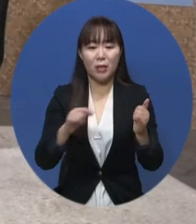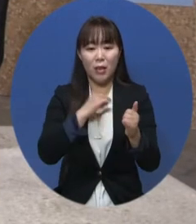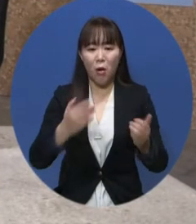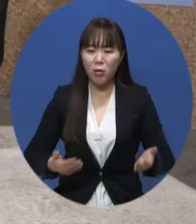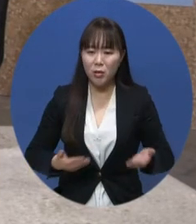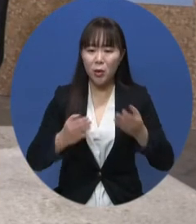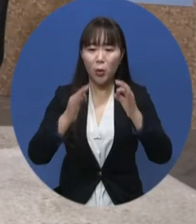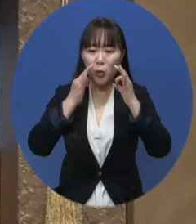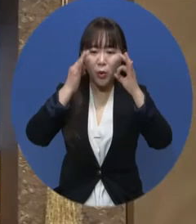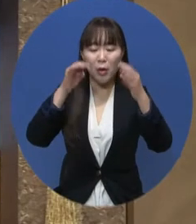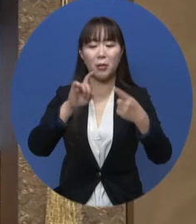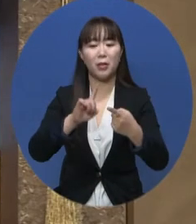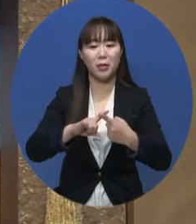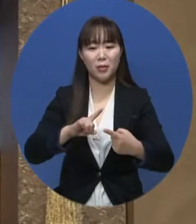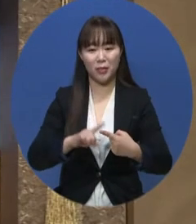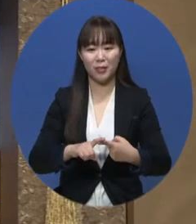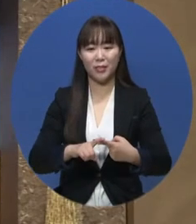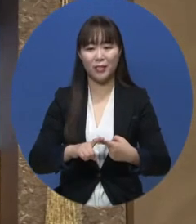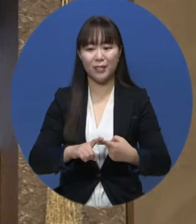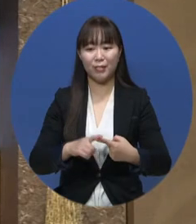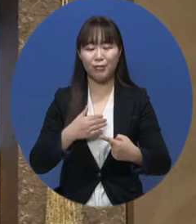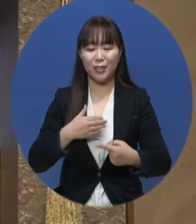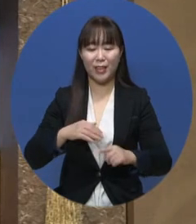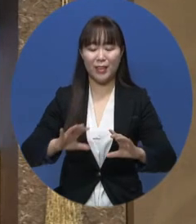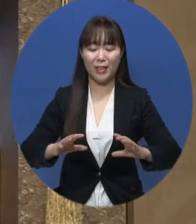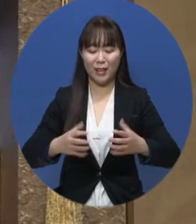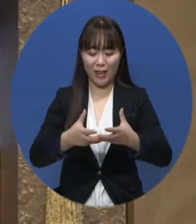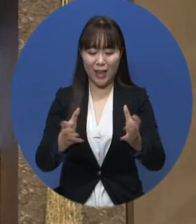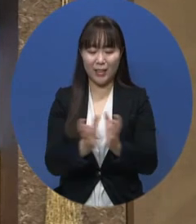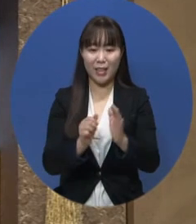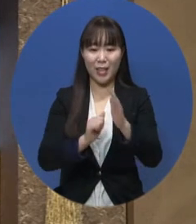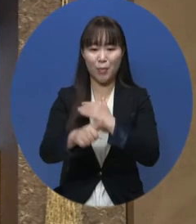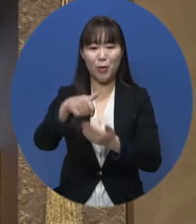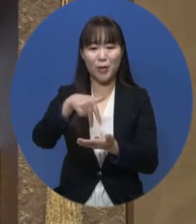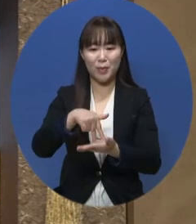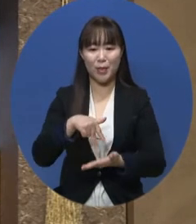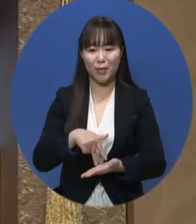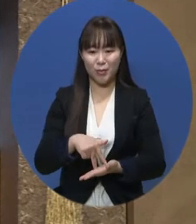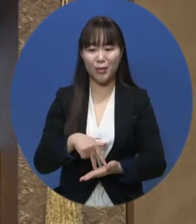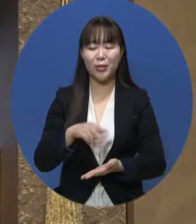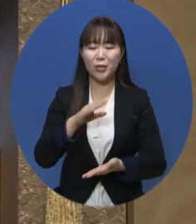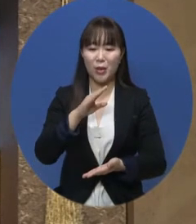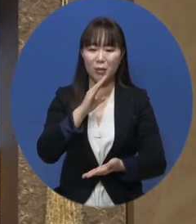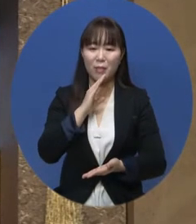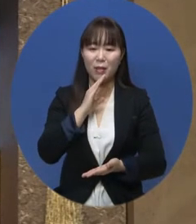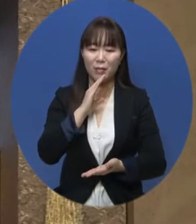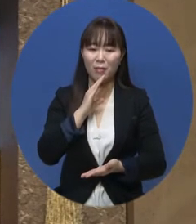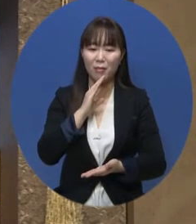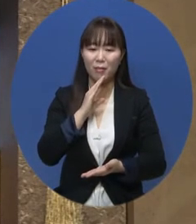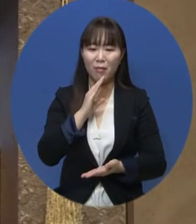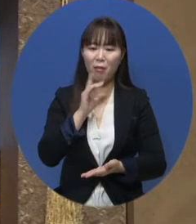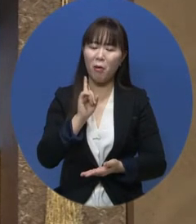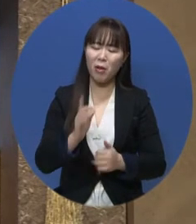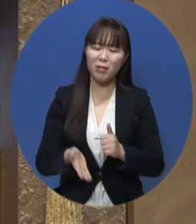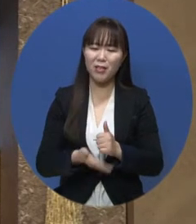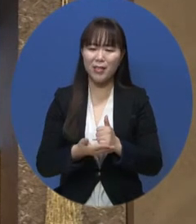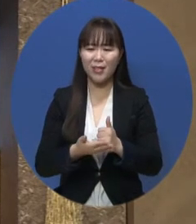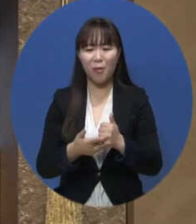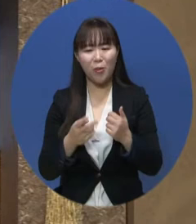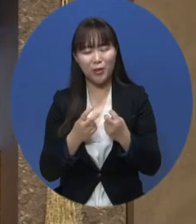헌신적으로 노력한 예. 점은 이 단체의 대표로서 네. 높이 정말 이걸 어떻게